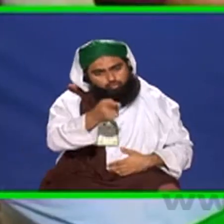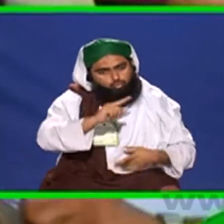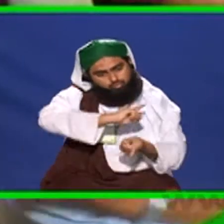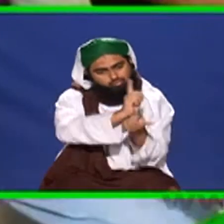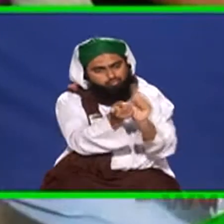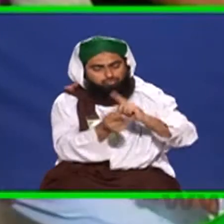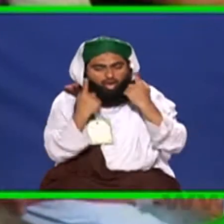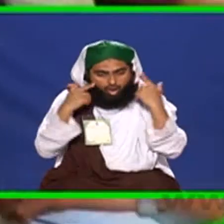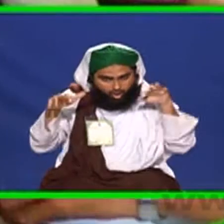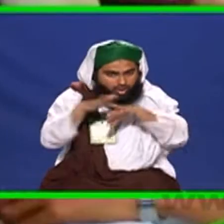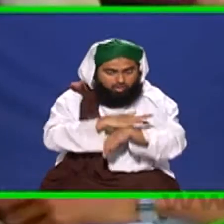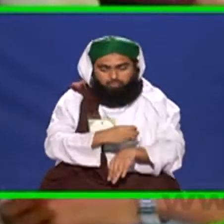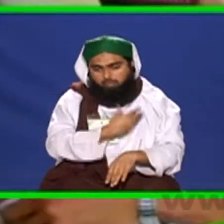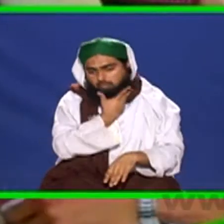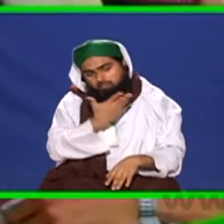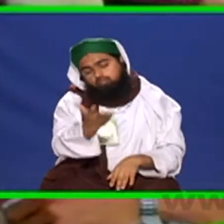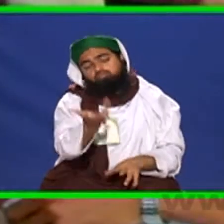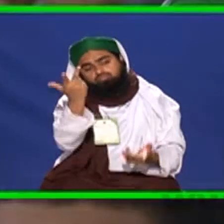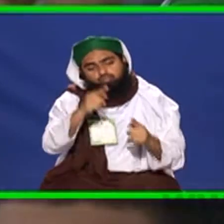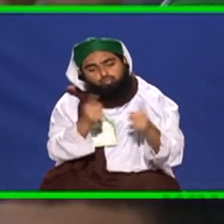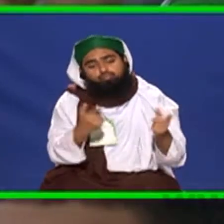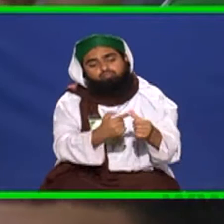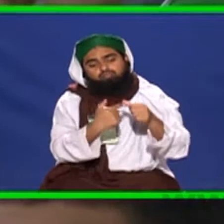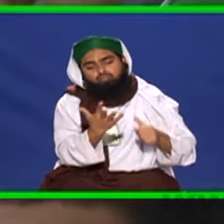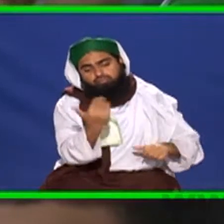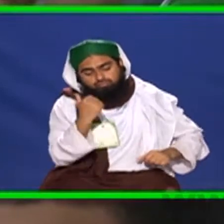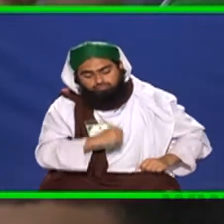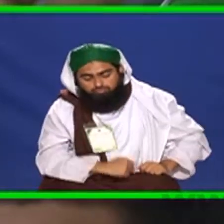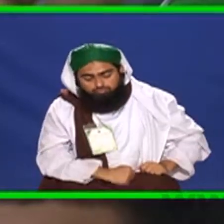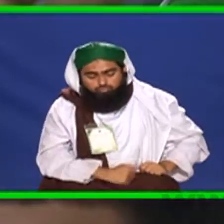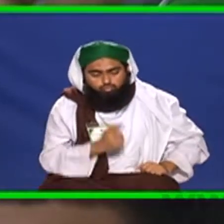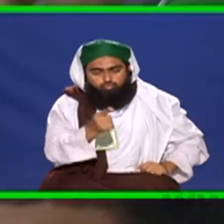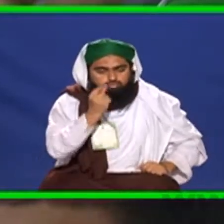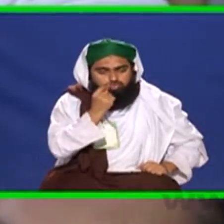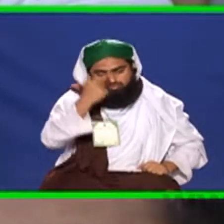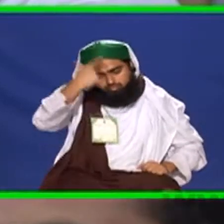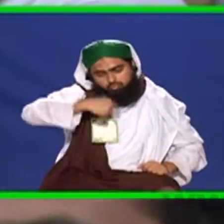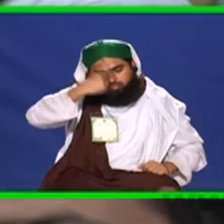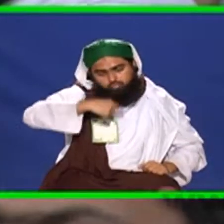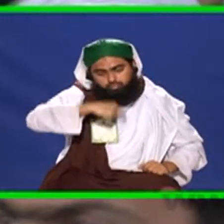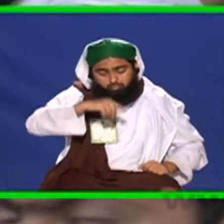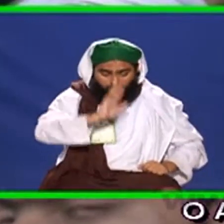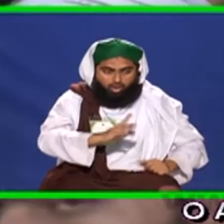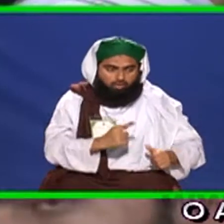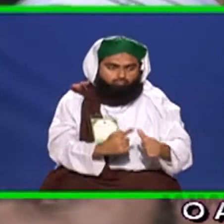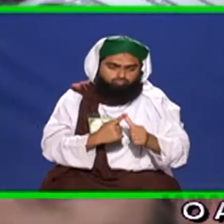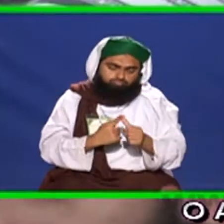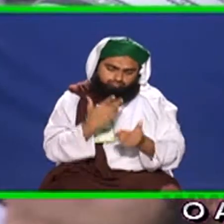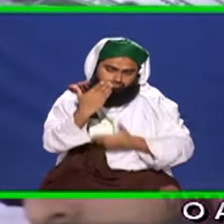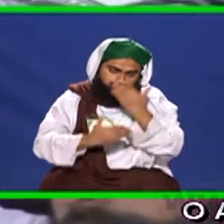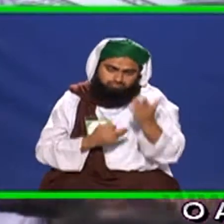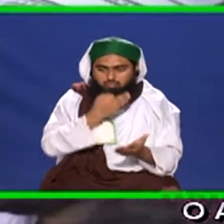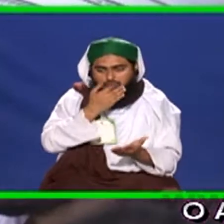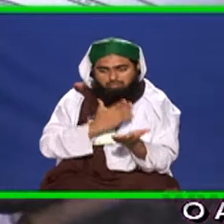है? तो शख्स ने रोते हुए बताया कि भाई बात ये है कि ये दुआ में जो मांग रहा है उसका मफ़हूम ये कि या अल्लाह